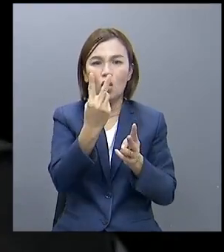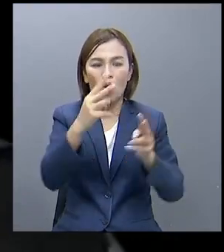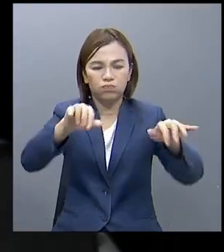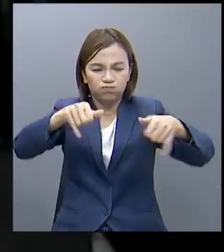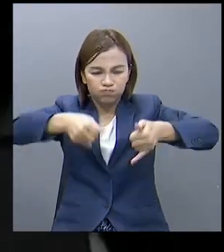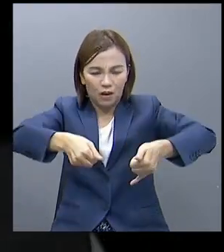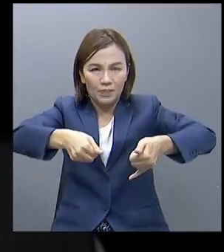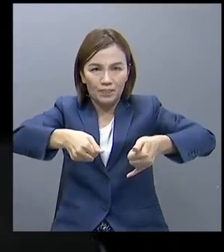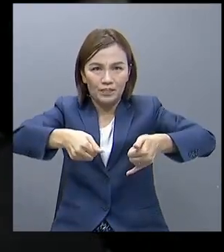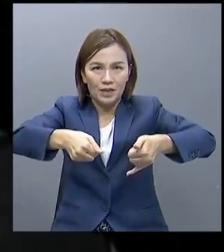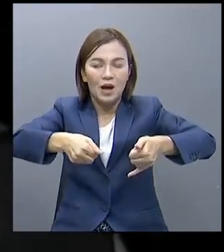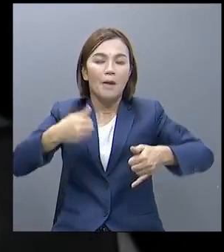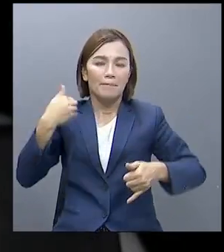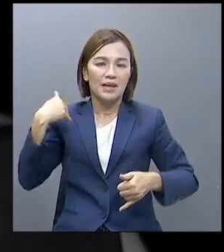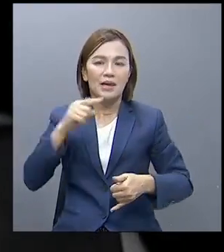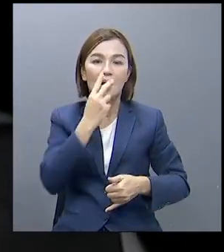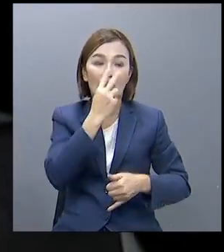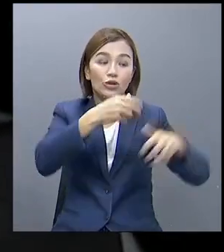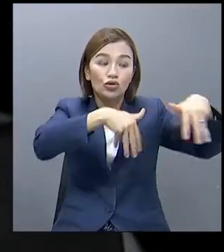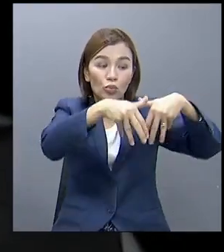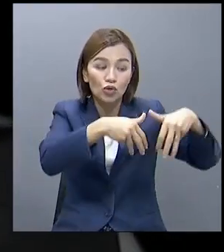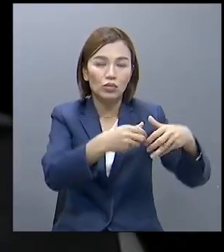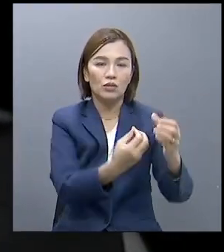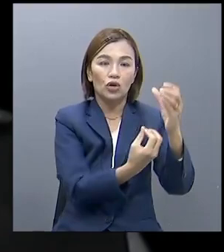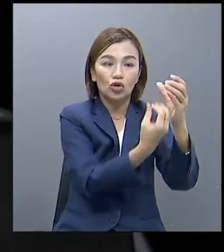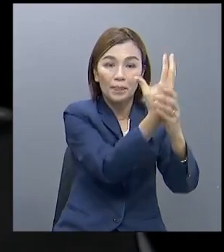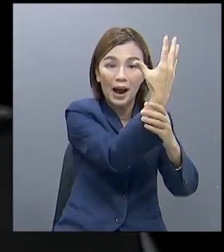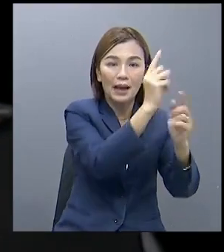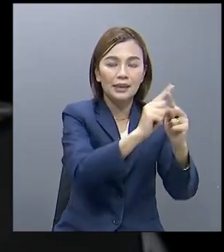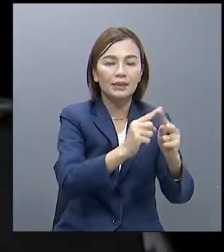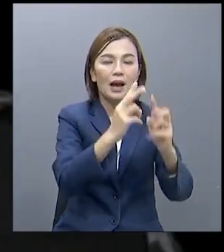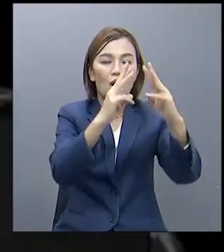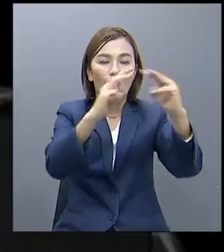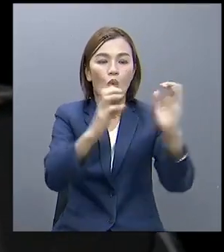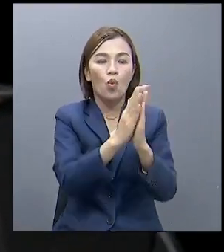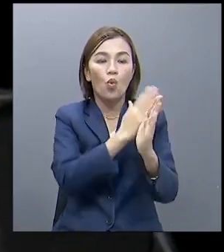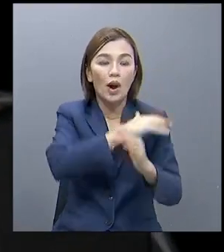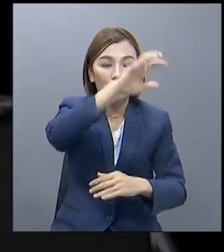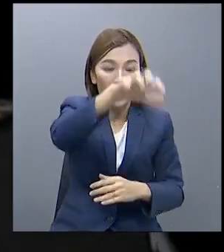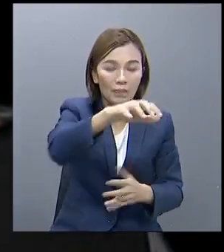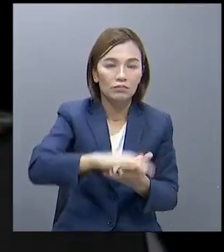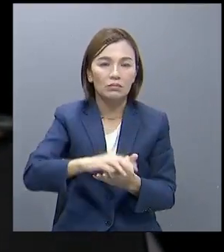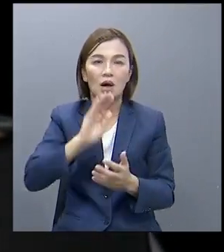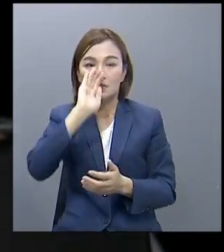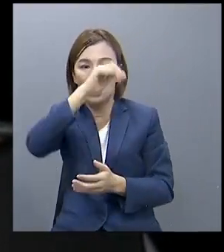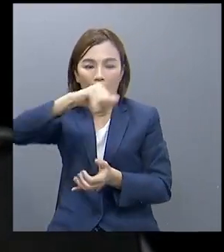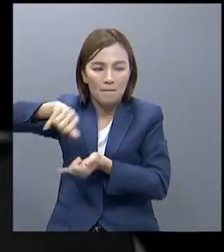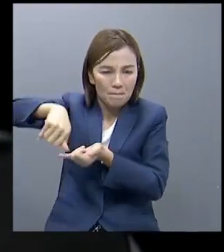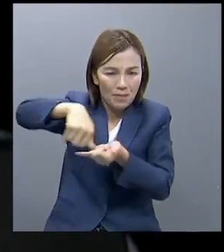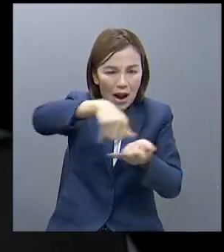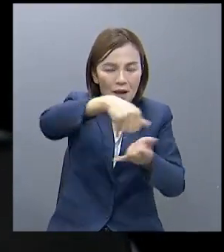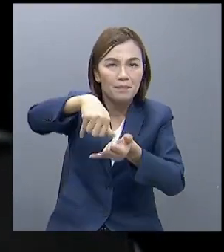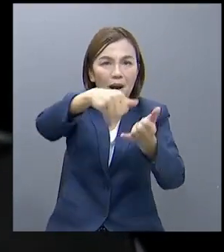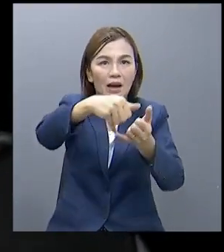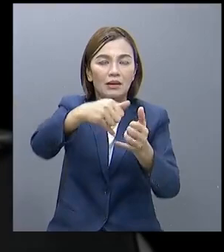ปในบริเวณสวนชาวบ้านแล้วก็ตามทางที่จะเข้าไปในสำนักสงฆ์ป่าคลองตะแบกครับแล้วได้ทำลายเสาไฟ